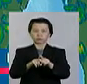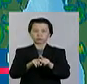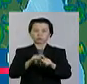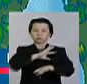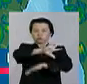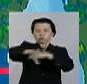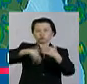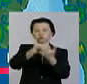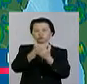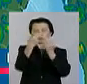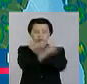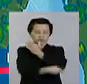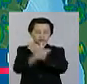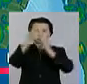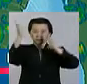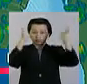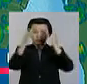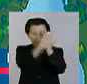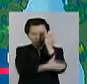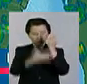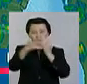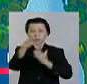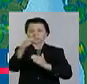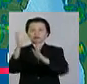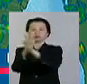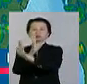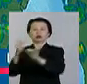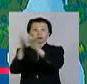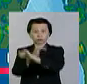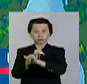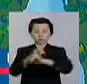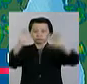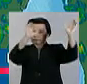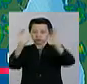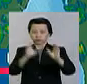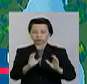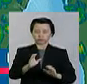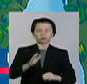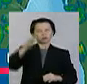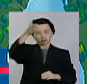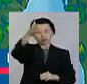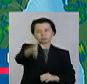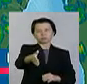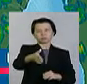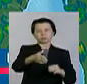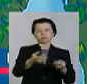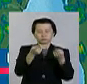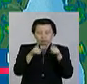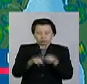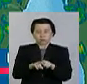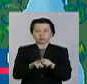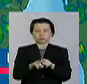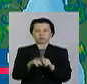kesemua negeri di Semenanjung Malaysia dan juga di negeri Sarawak. Keadaan cuaca ini kami jangkakan akan berlaku